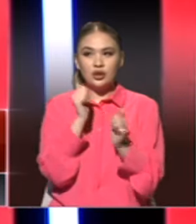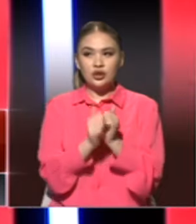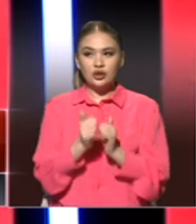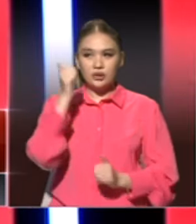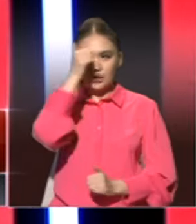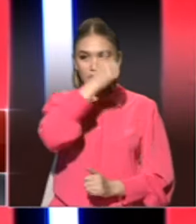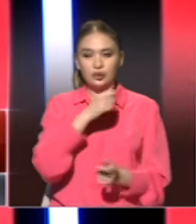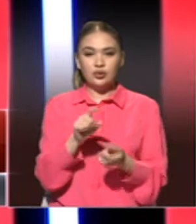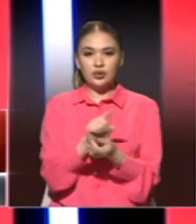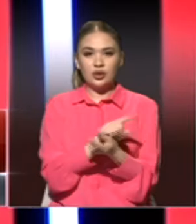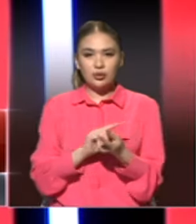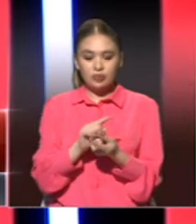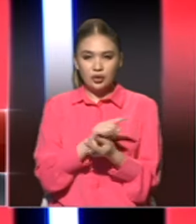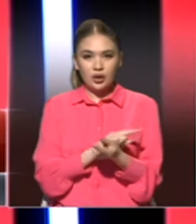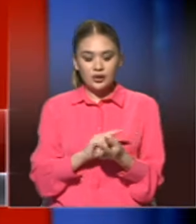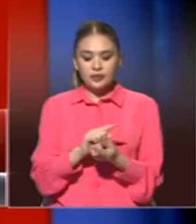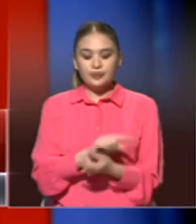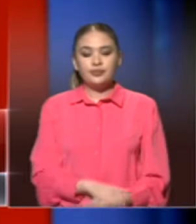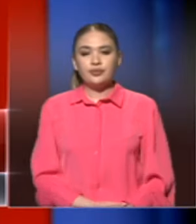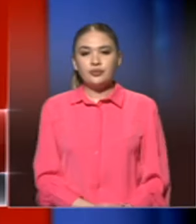отырады. Бұл енді